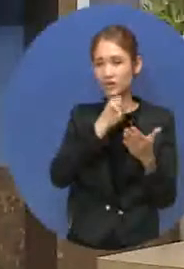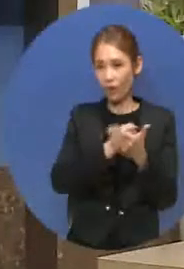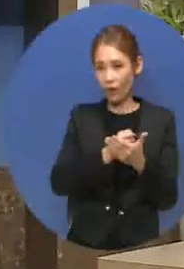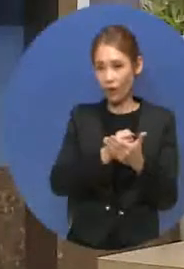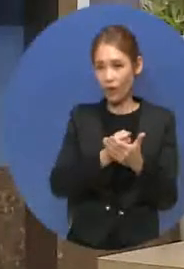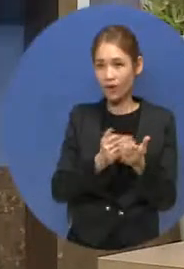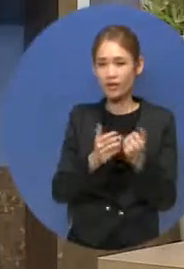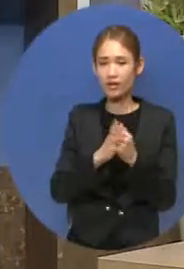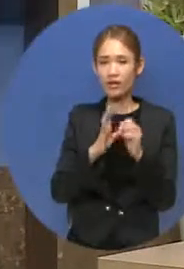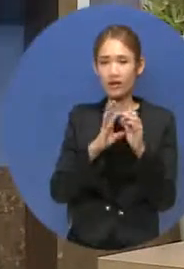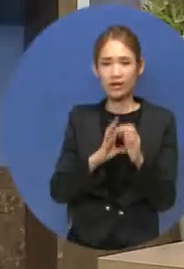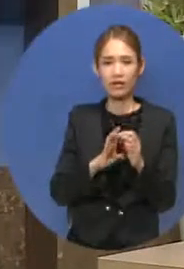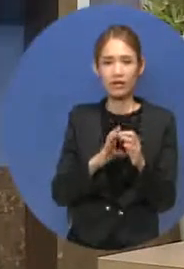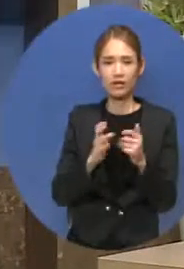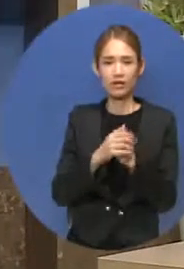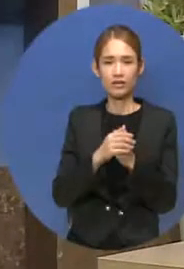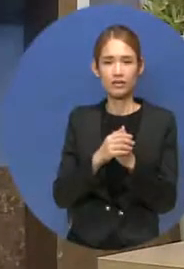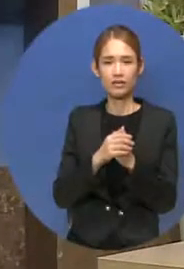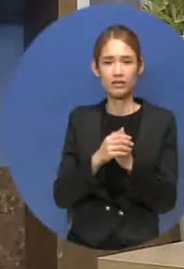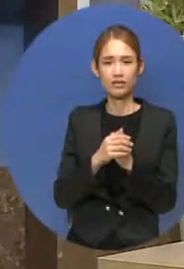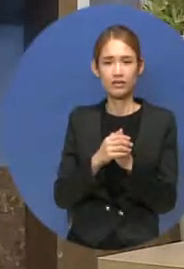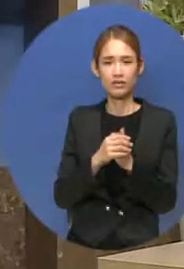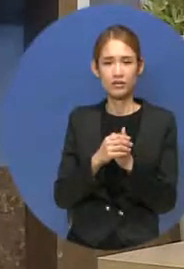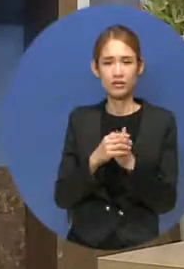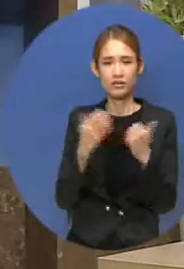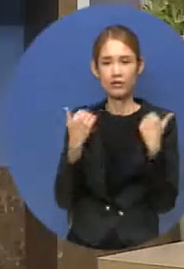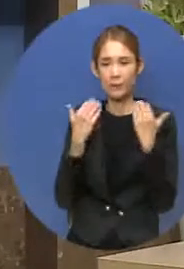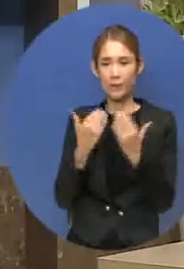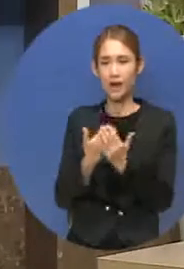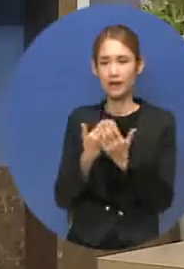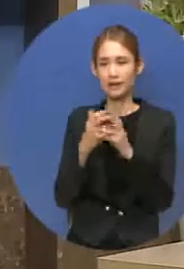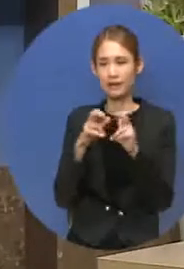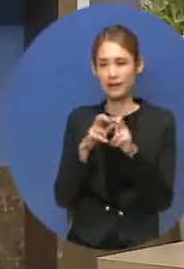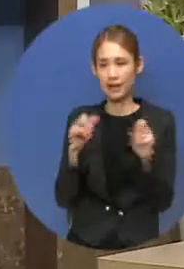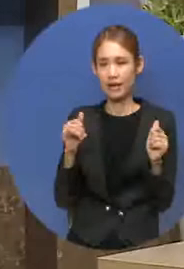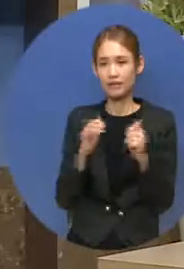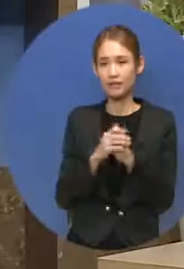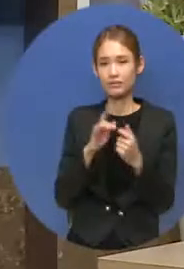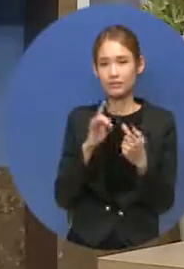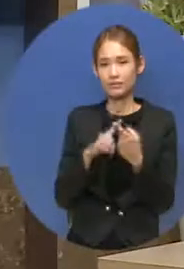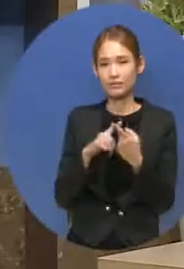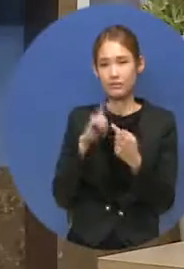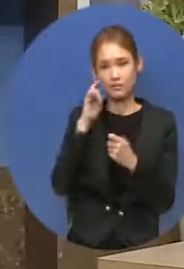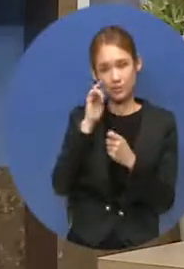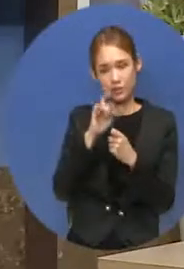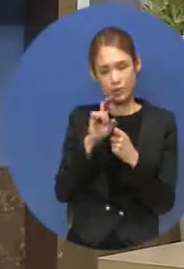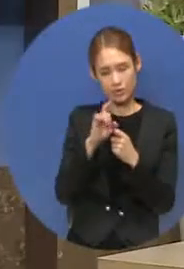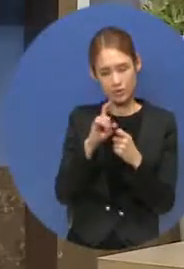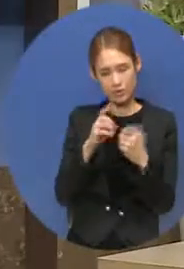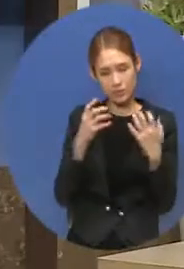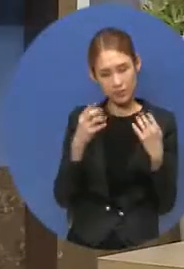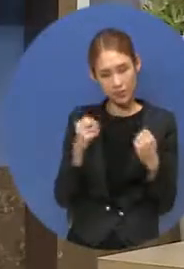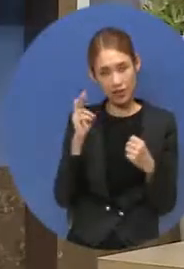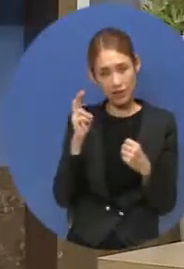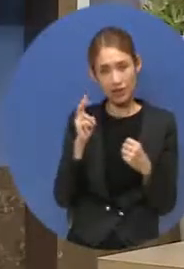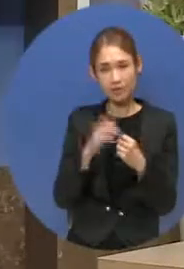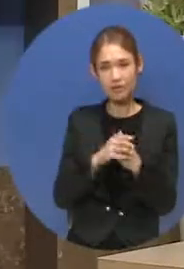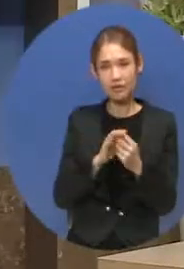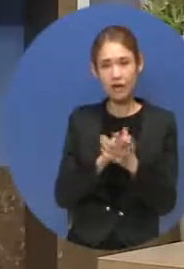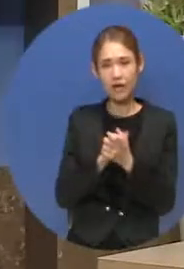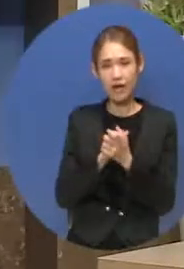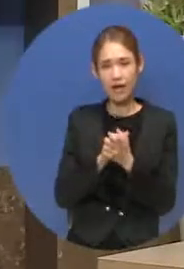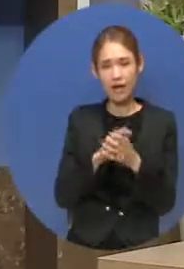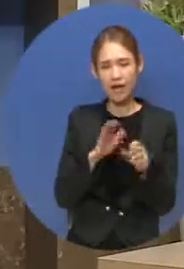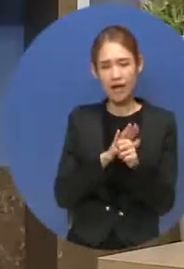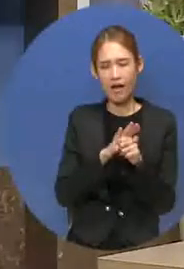정하시면서 그 부분에 대해서 많은 발달장애인 분들에 대해서 많은 고민을 했고 또 많은 애정이 있다는 것이